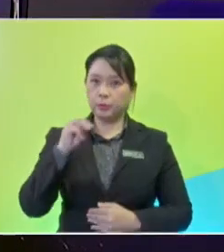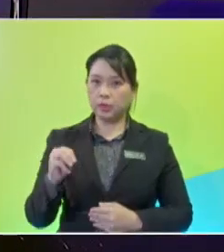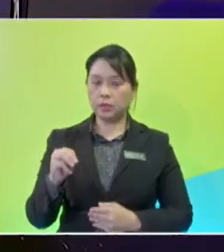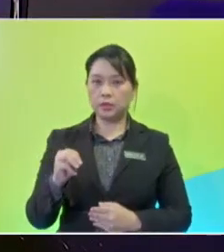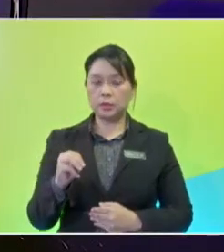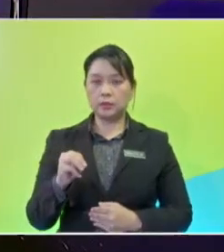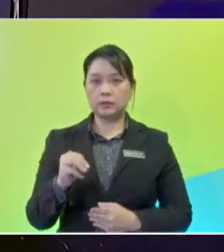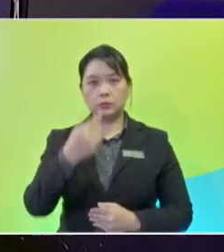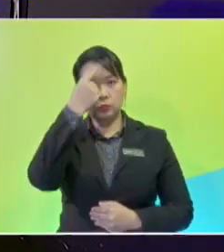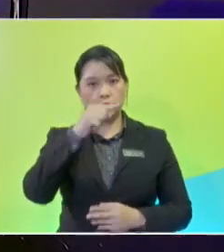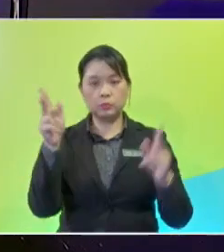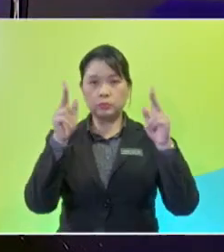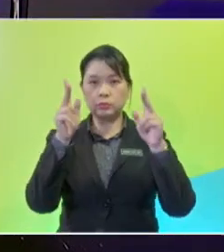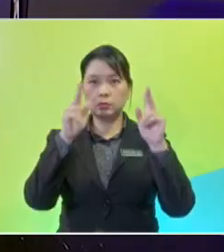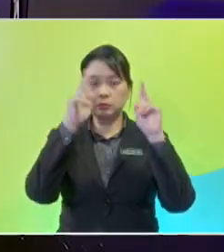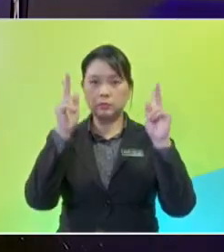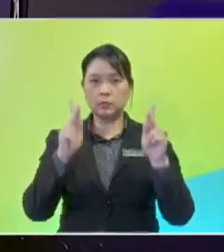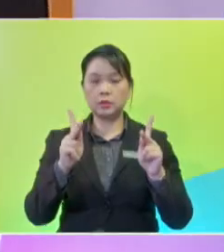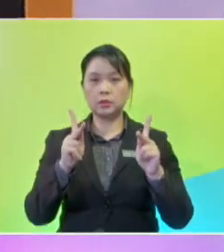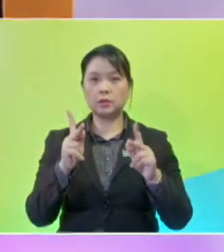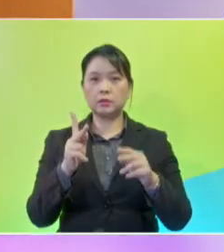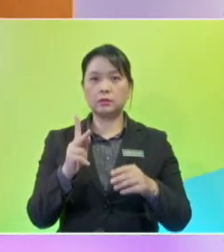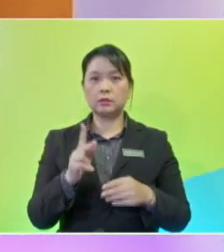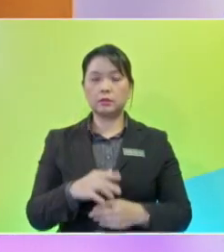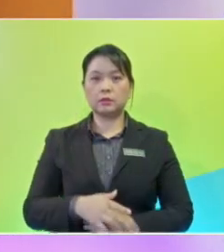untuk pemeriksaan kali ini